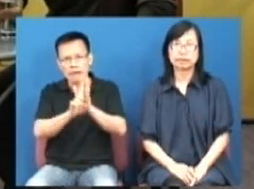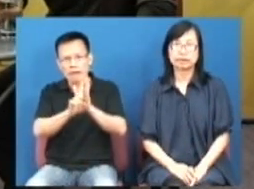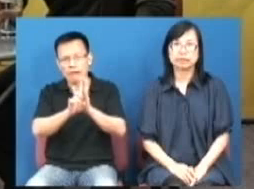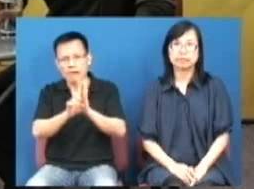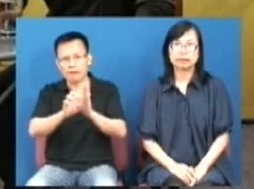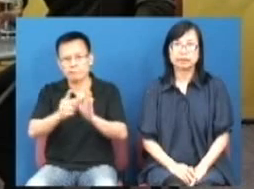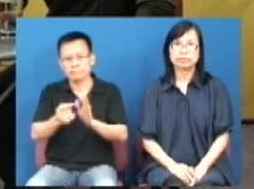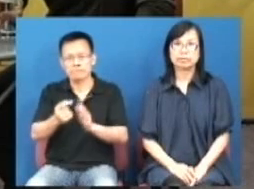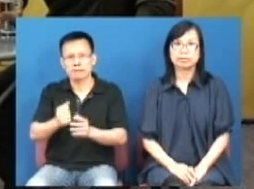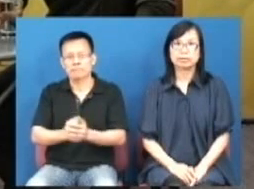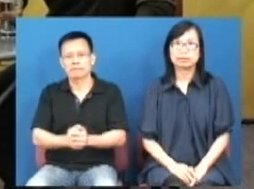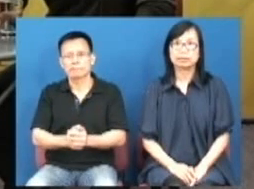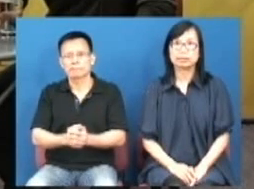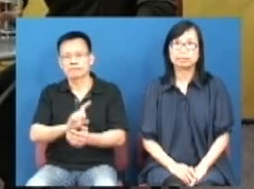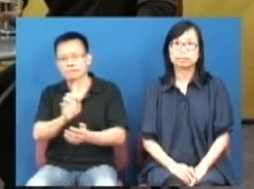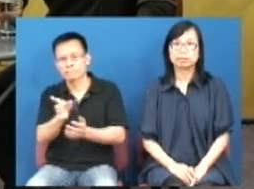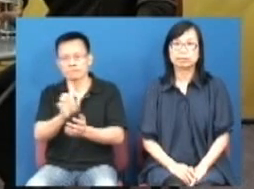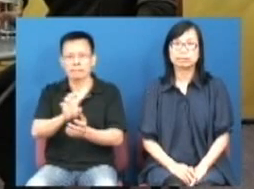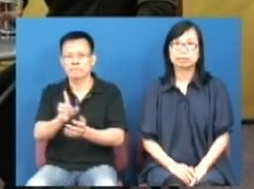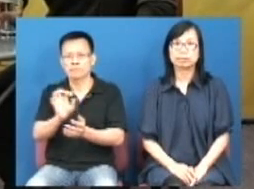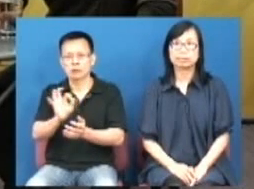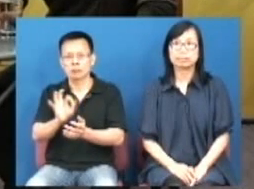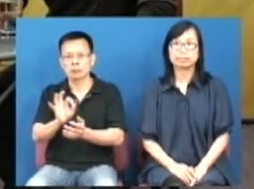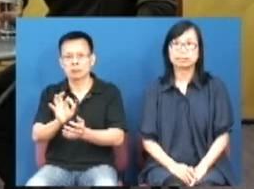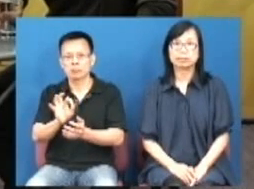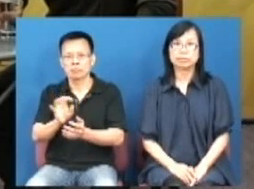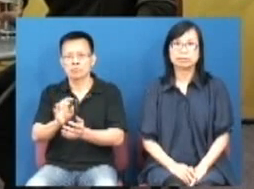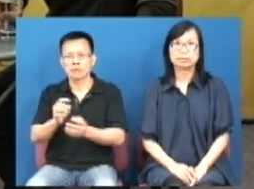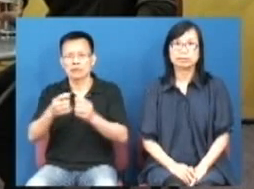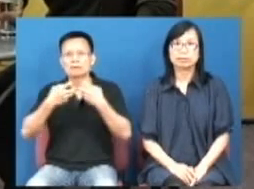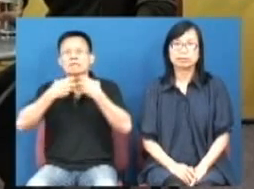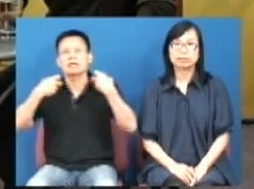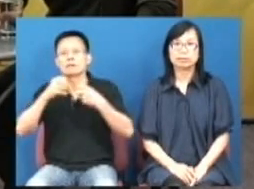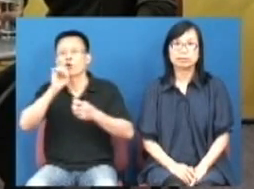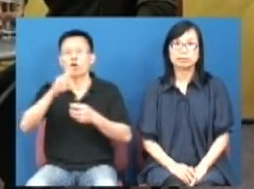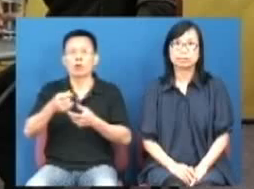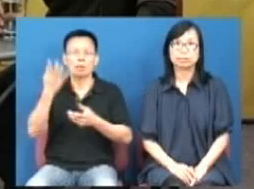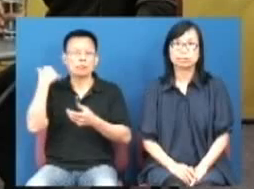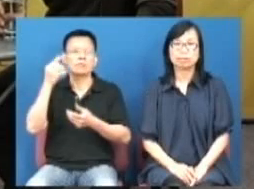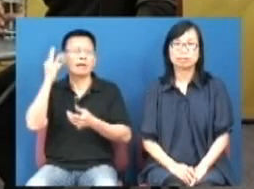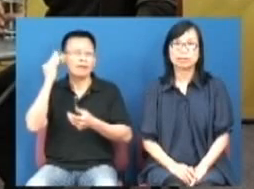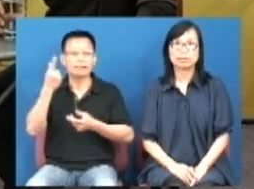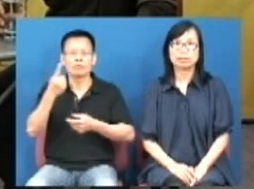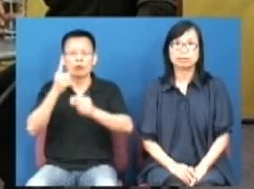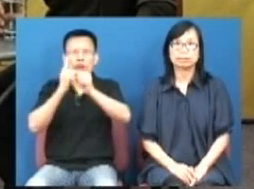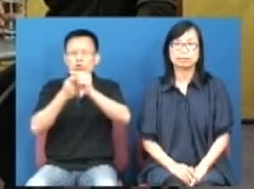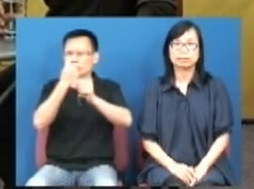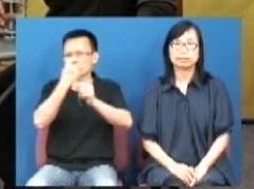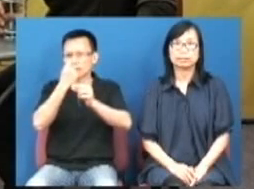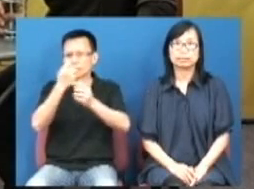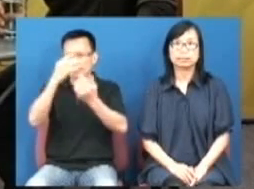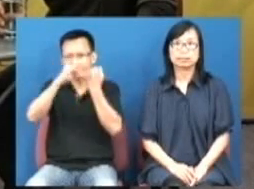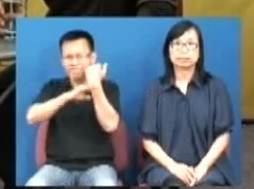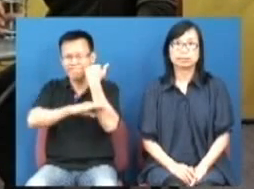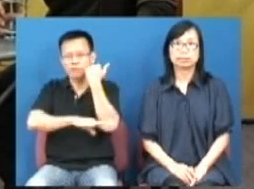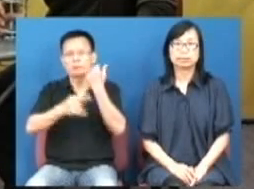係嘛？ 而家聽到好啲，而家係。 好，我哋稍微大聲啲同你講下。 係。 嗱，剛才我都聽見你話咧，嗰個中英文版嗰個係